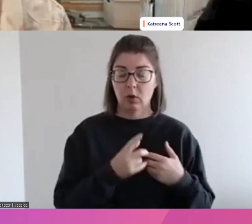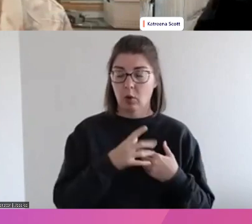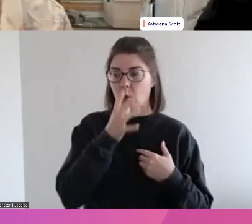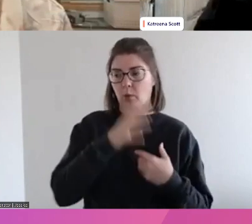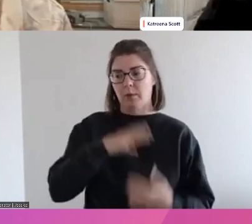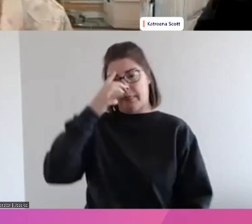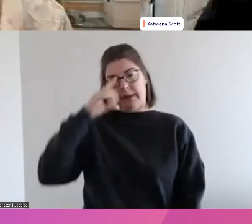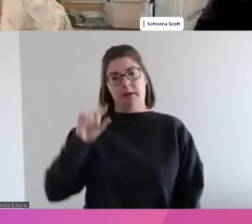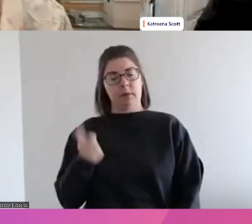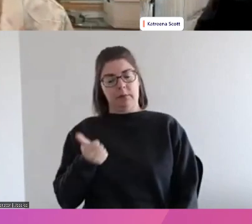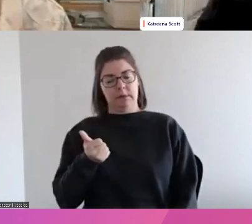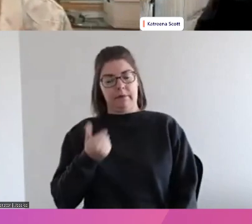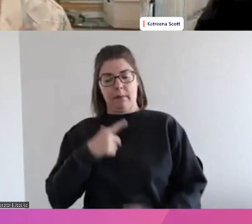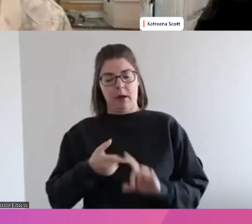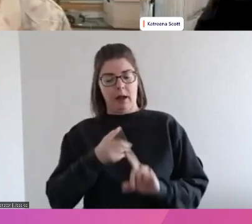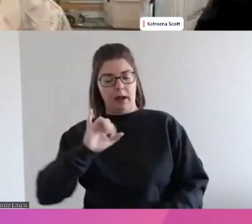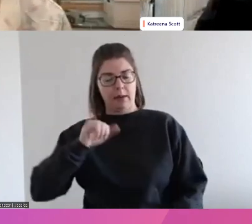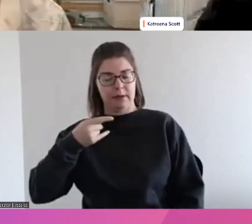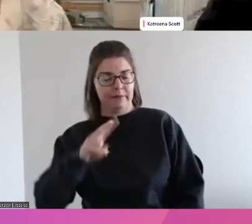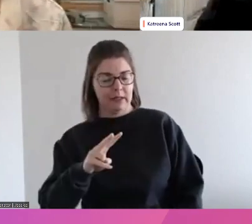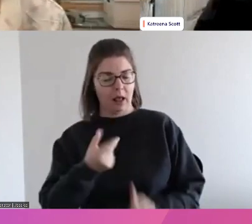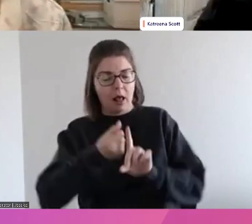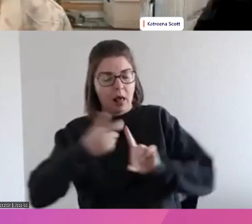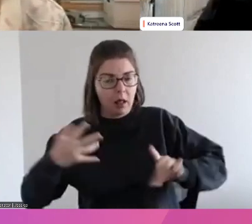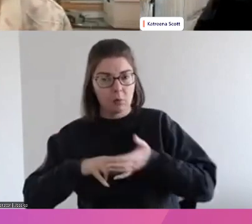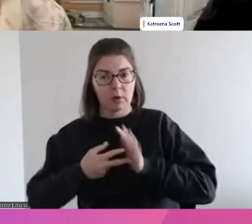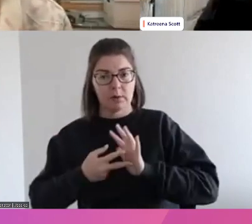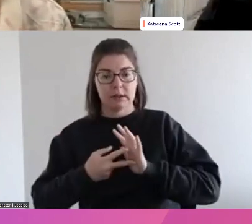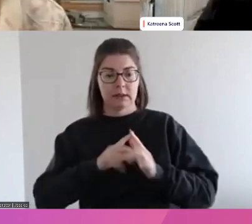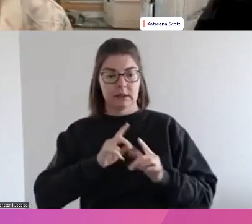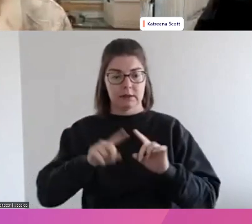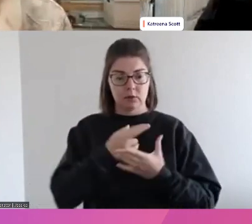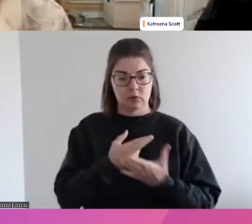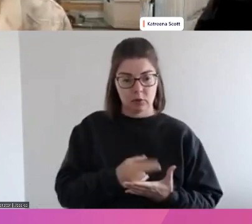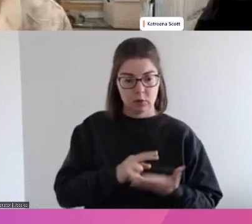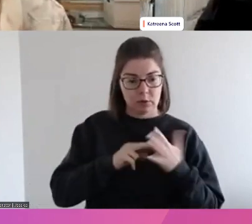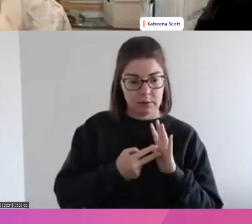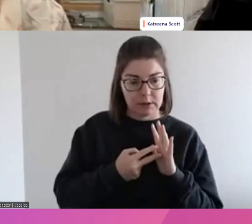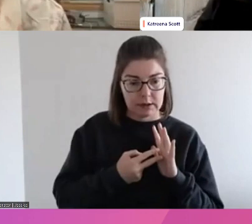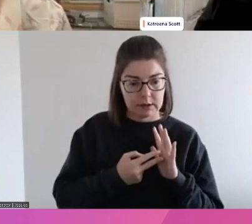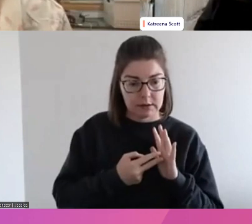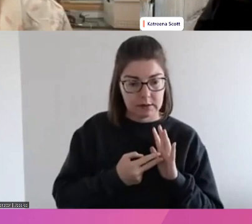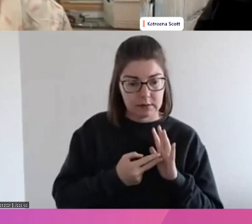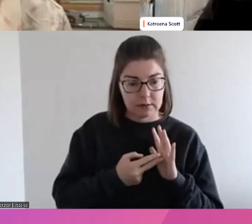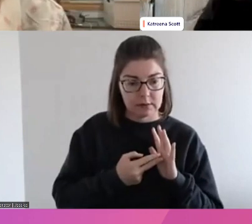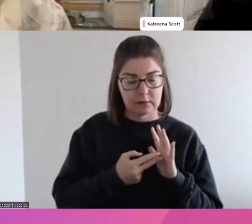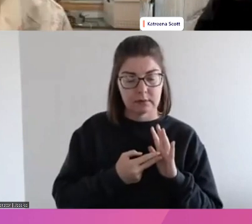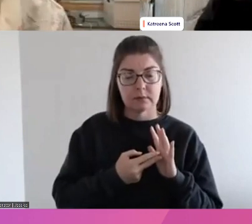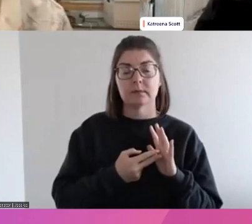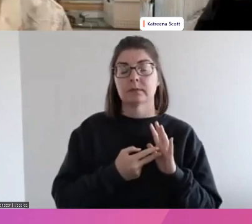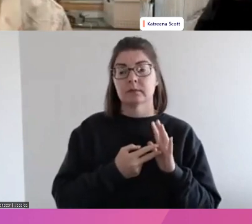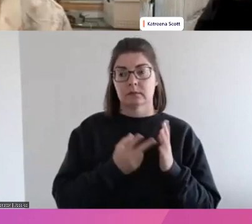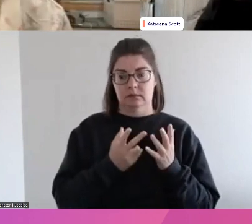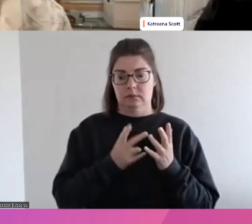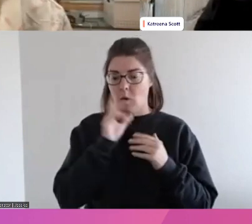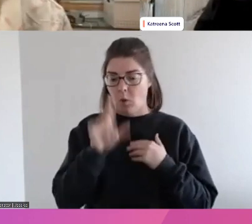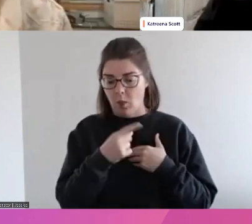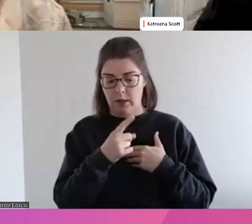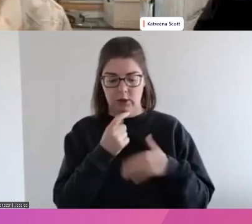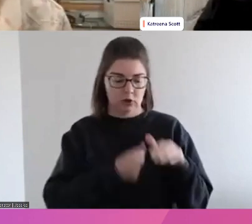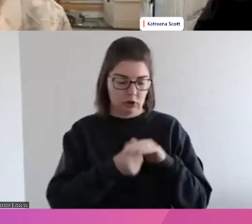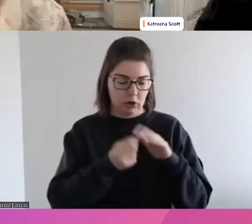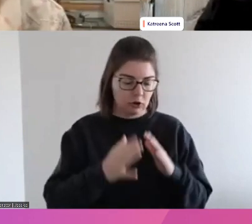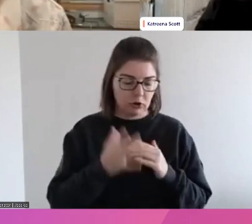non. Alors, on élargit ce que l'on conçoit comme étant la violence conjugale et on parle des ressources,